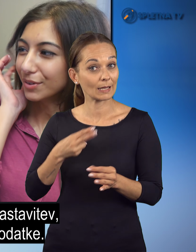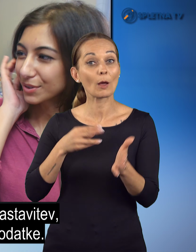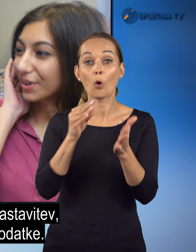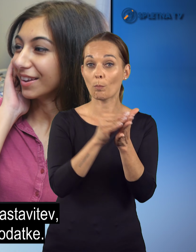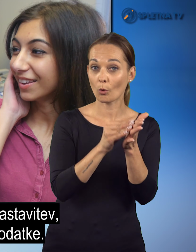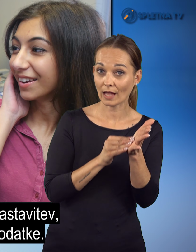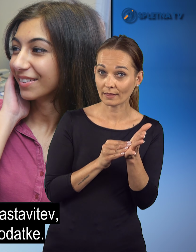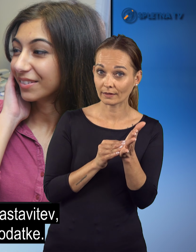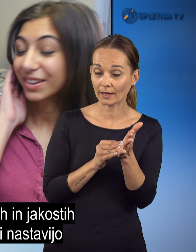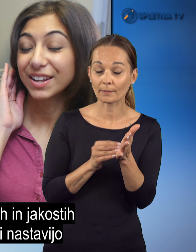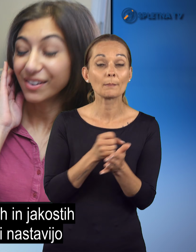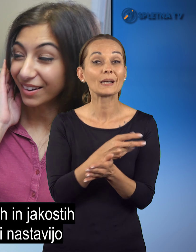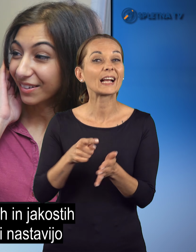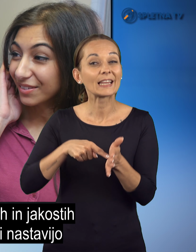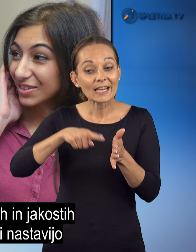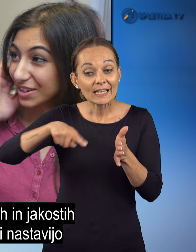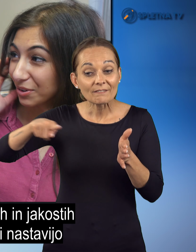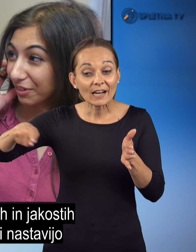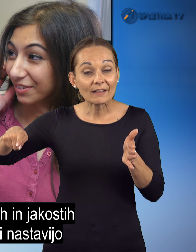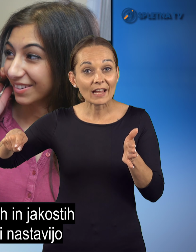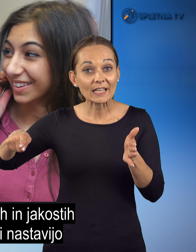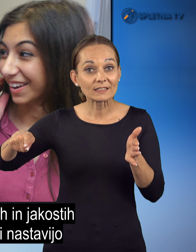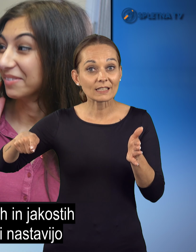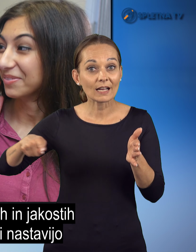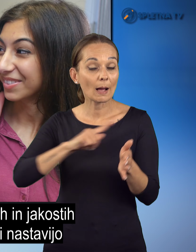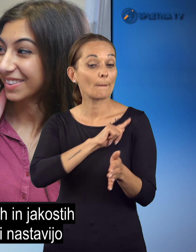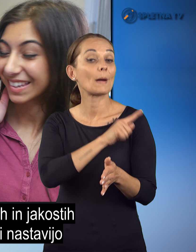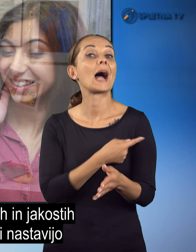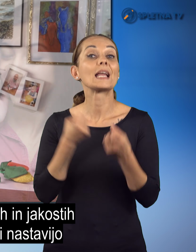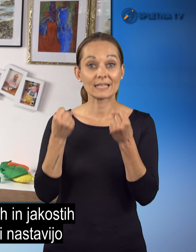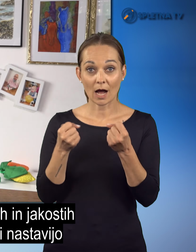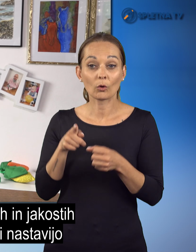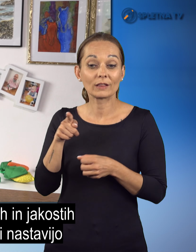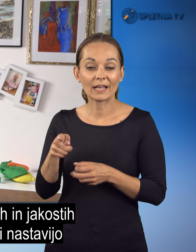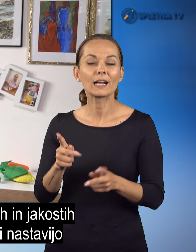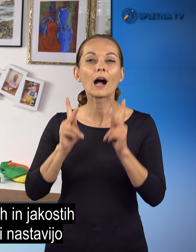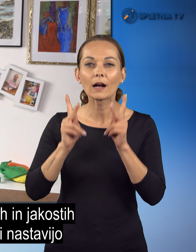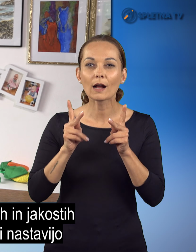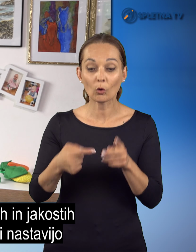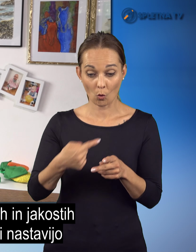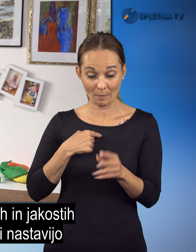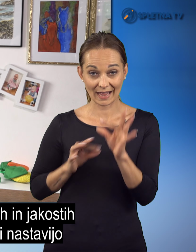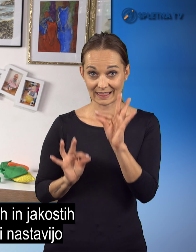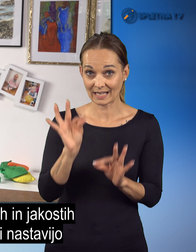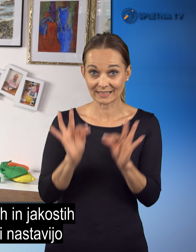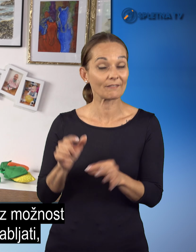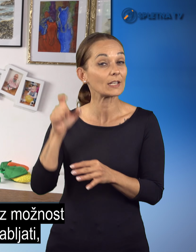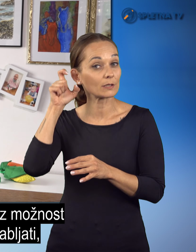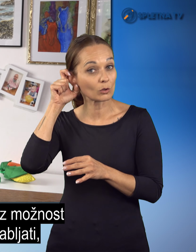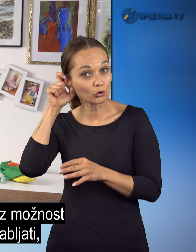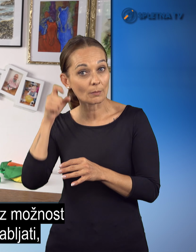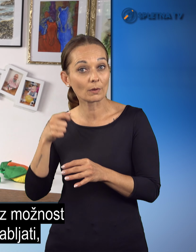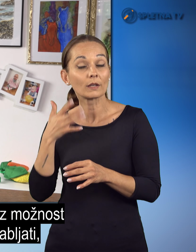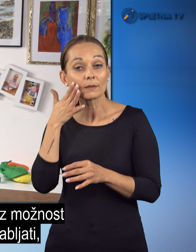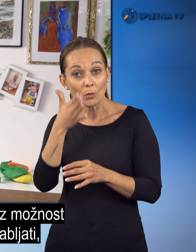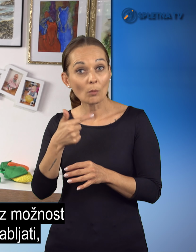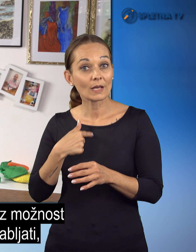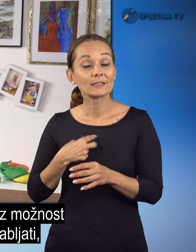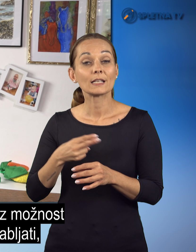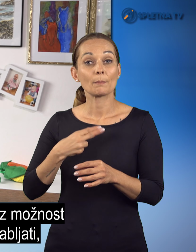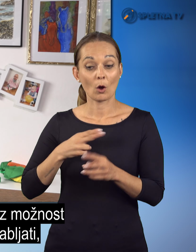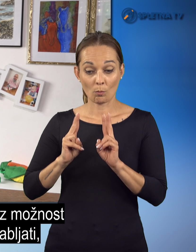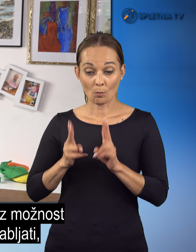podatke o tem imel. Pri katerih frekvencah in jakostih tega, kako ga meni nastavijo in kako vam jaz to